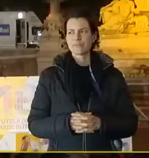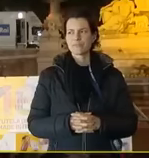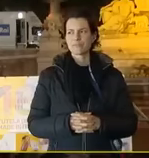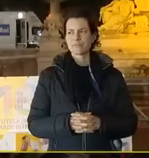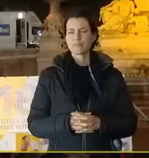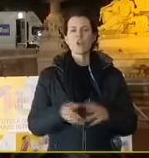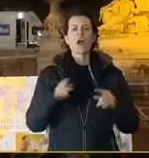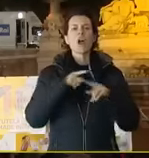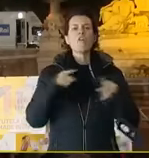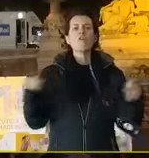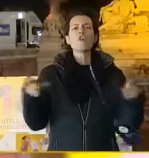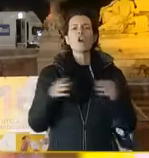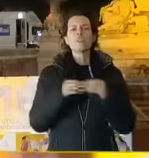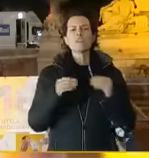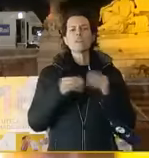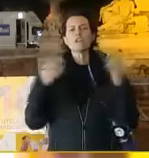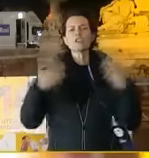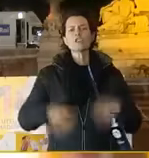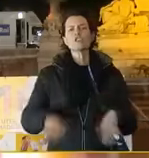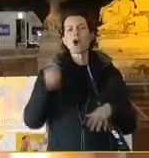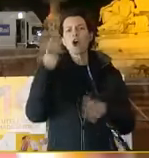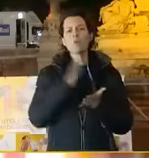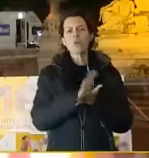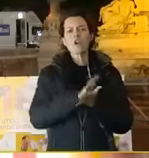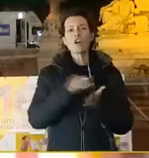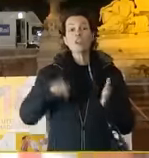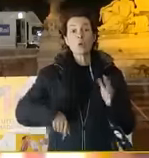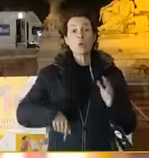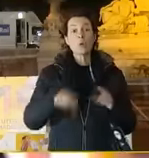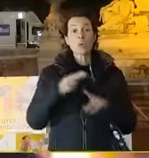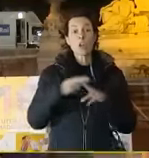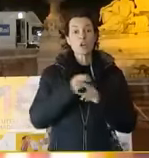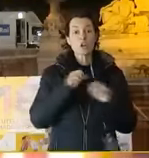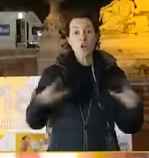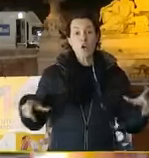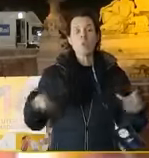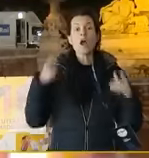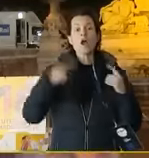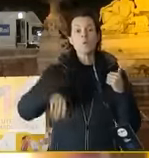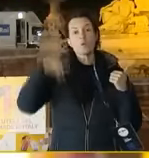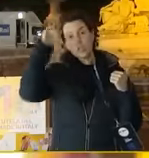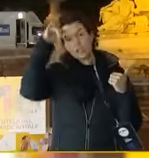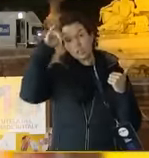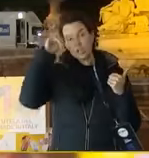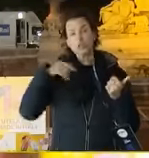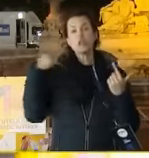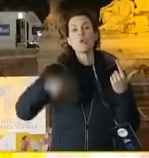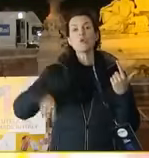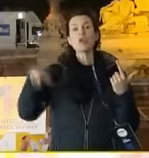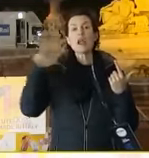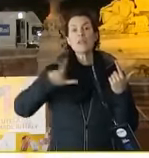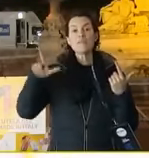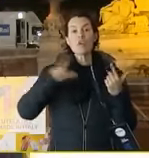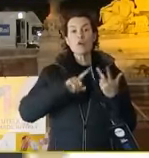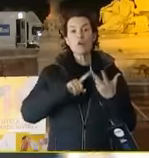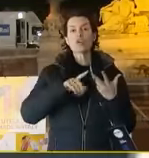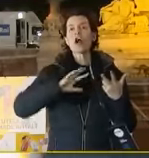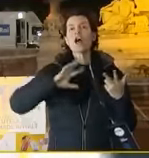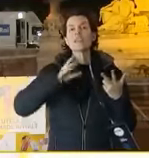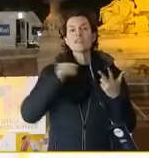Voi l'avete fatto già una volta a Roma, l'avete fatto già una volta a Torino, l'avete fatto a Livorno, l'avete fatto in tante altre città.